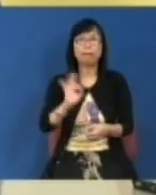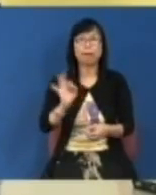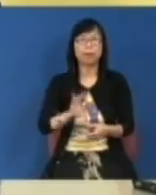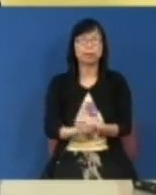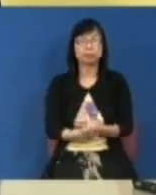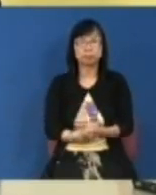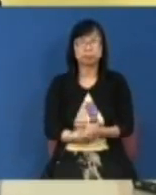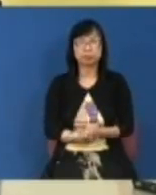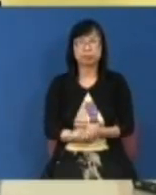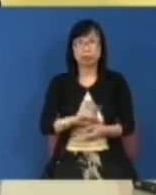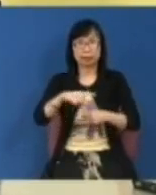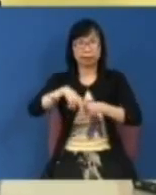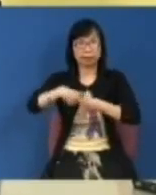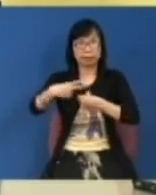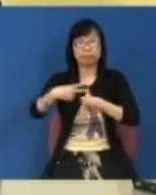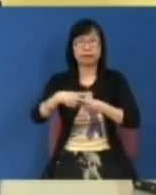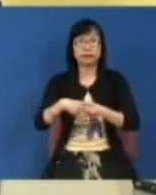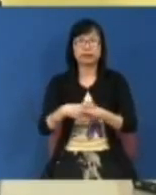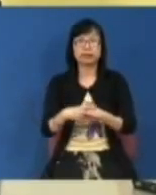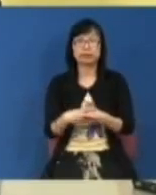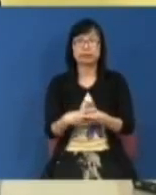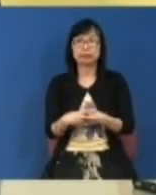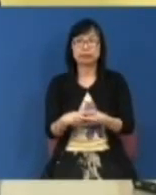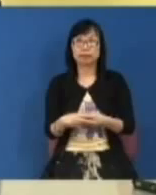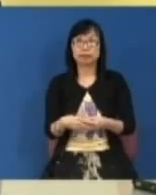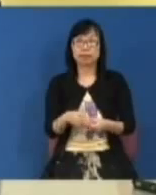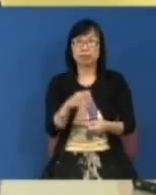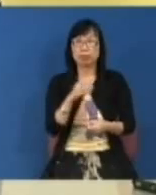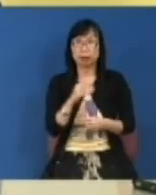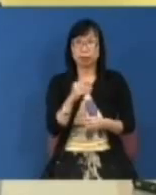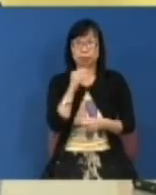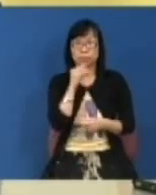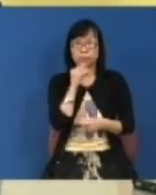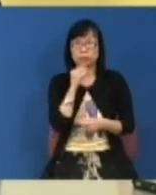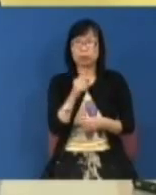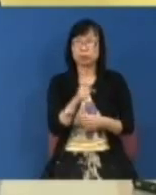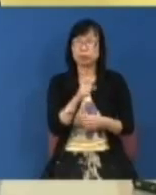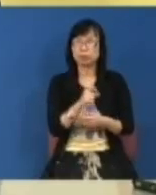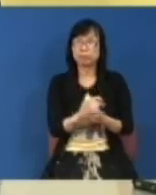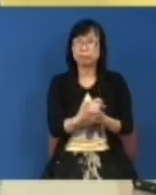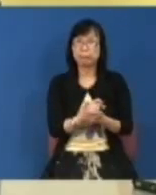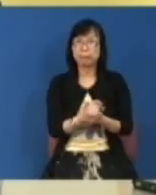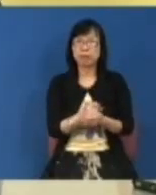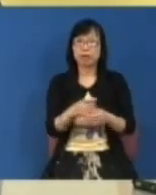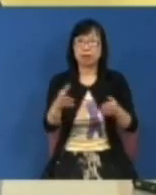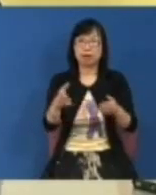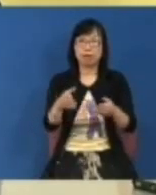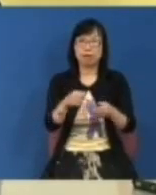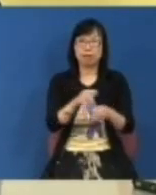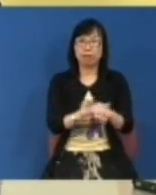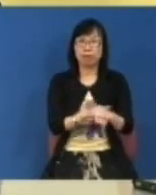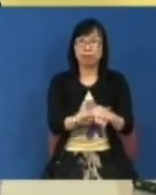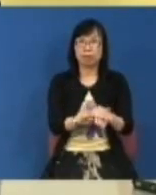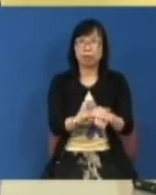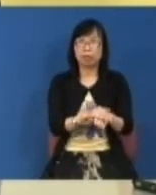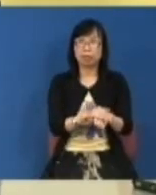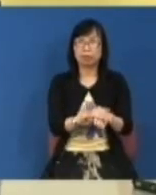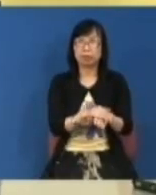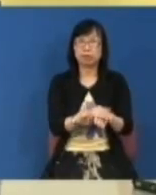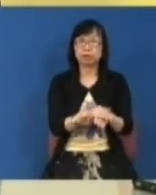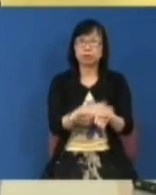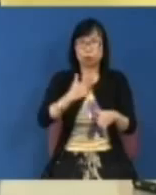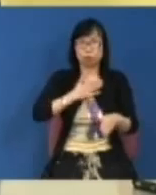上冇。第二就係話，由於咁嘅時候咧，佢係有相應嘅部署啊，即係